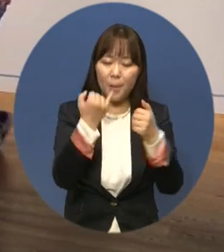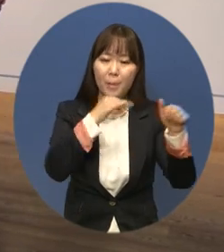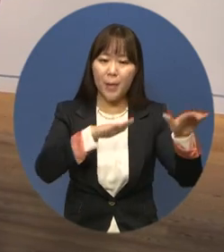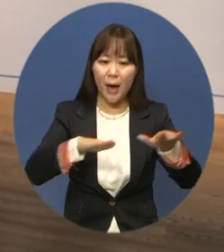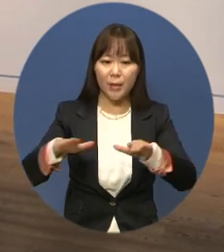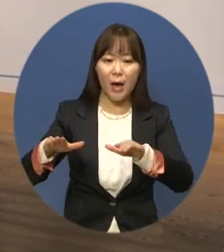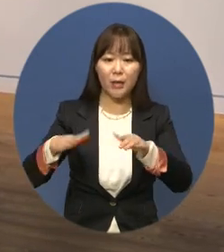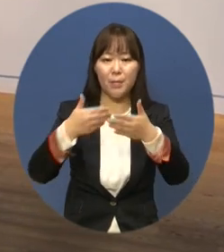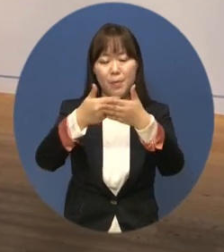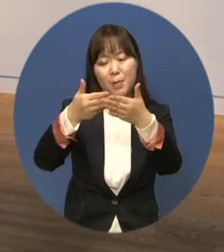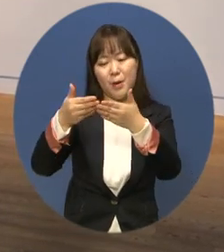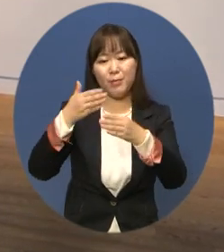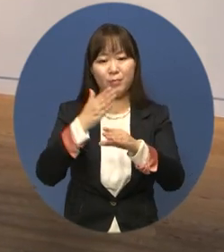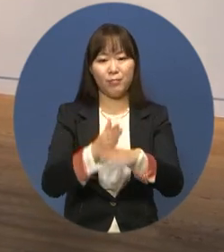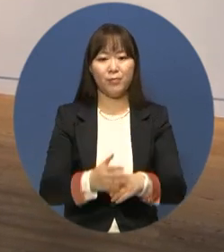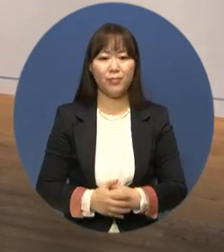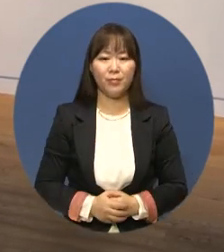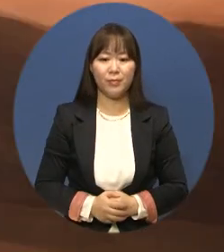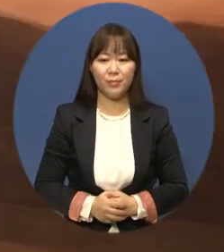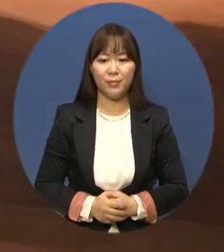바다를 화폭에 담아왔습니다.